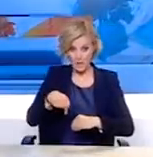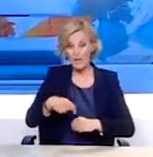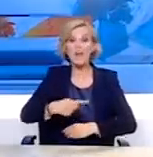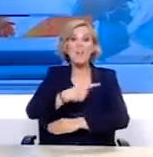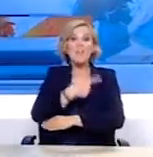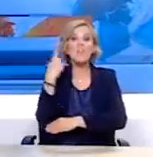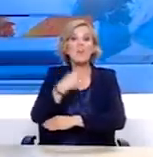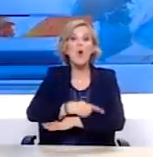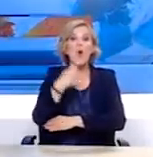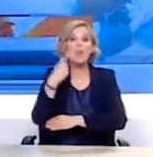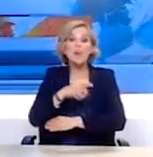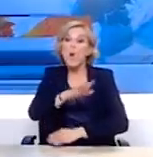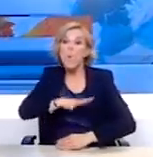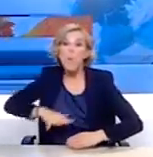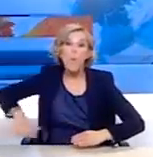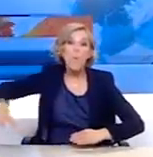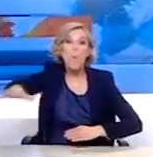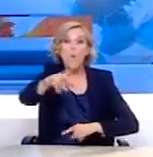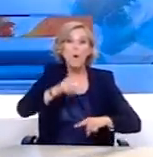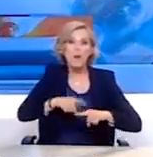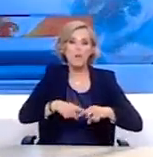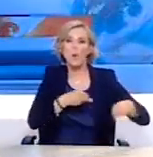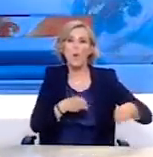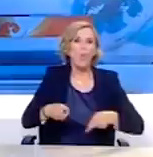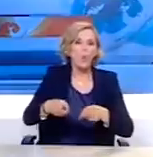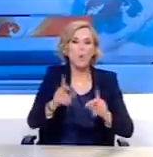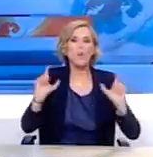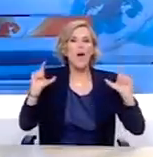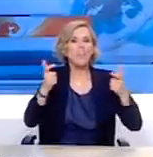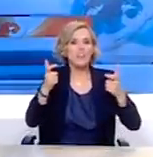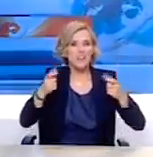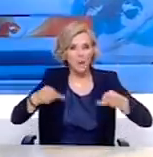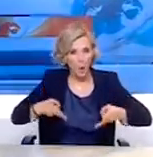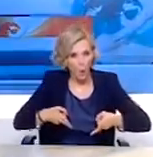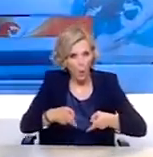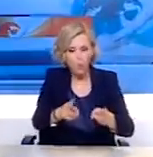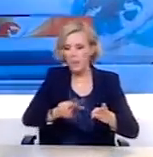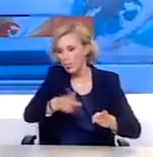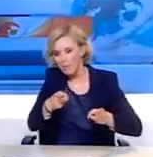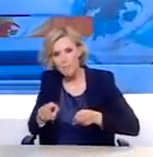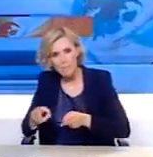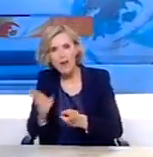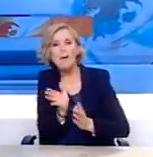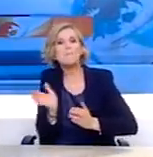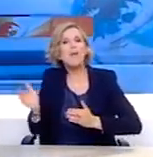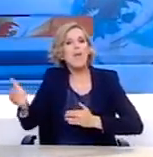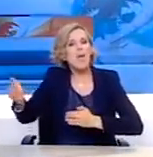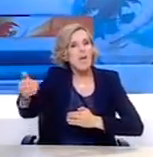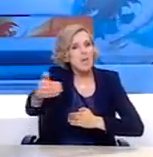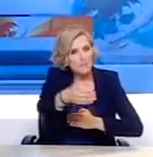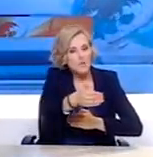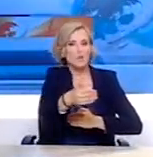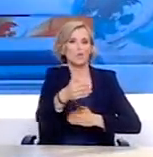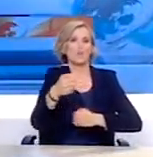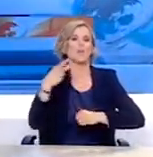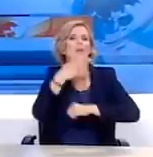διόδια σε όλη την επικράτεια, αλλά και σε όλες τις διαδρομές που αφορούν σε εθνικές οδούς και τους παραδρόμους τους, σε εθνικούς περιφερειακούς δρόμους και σε